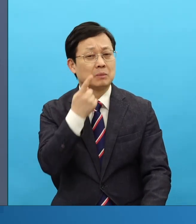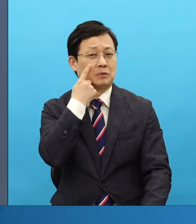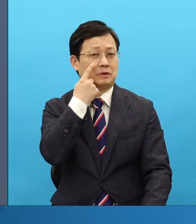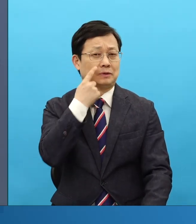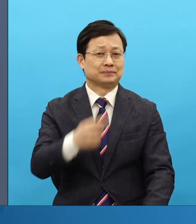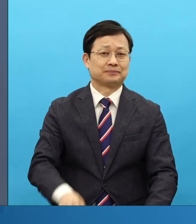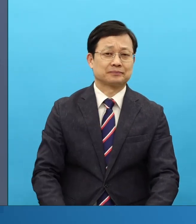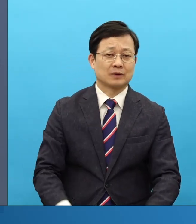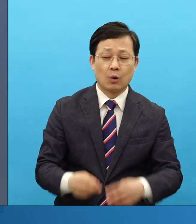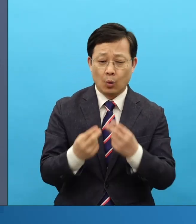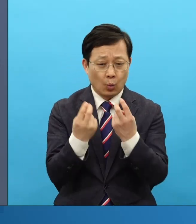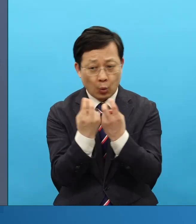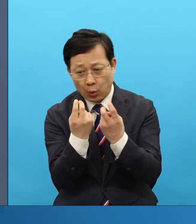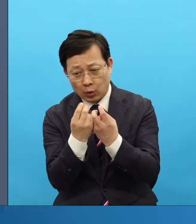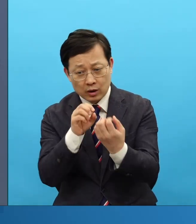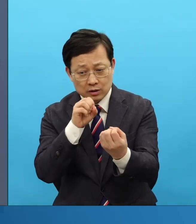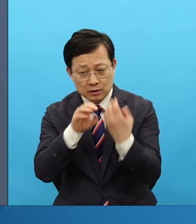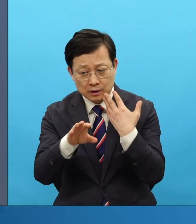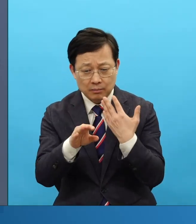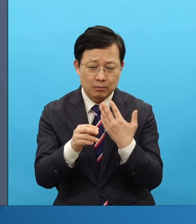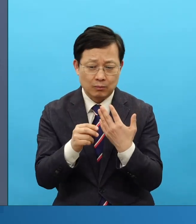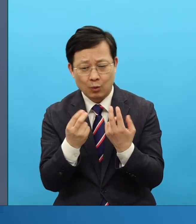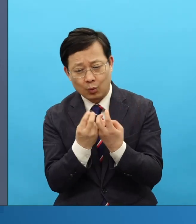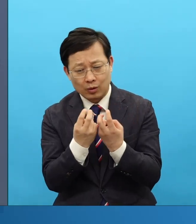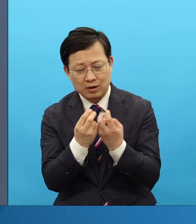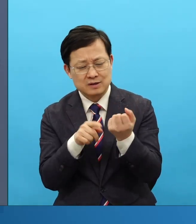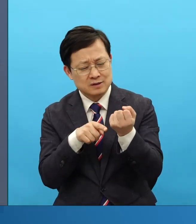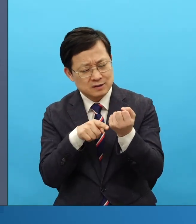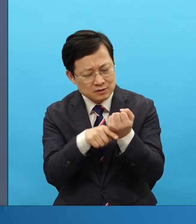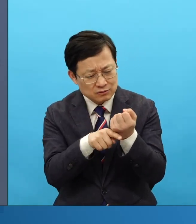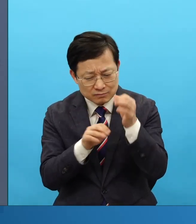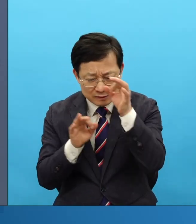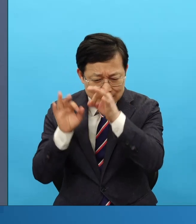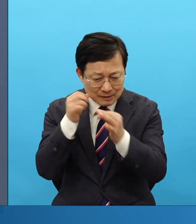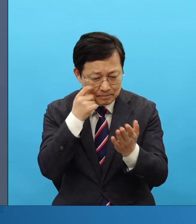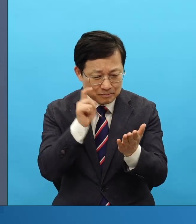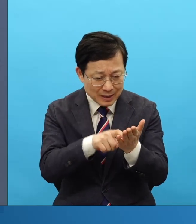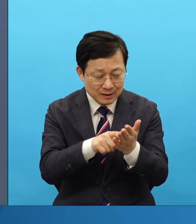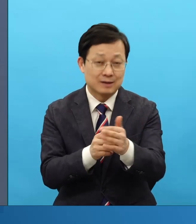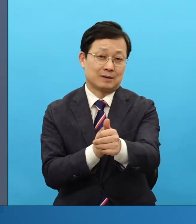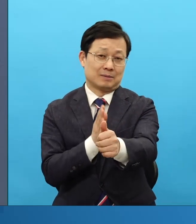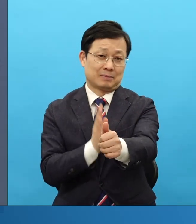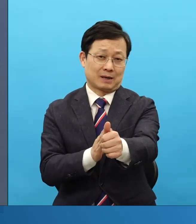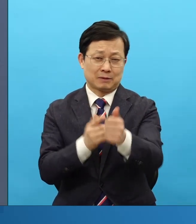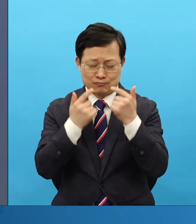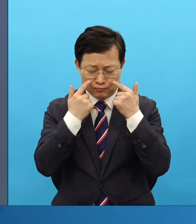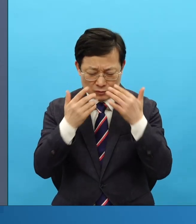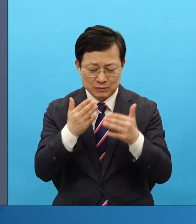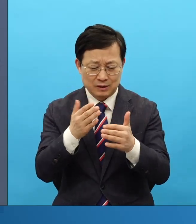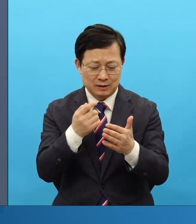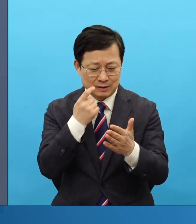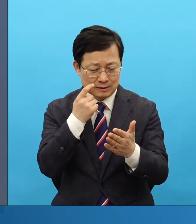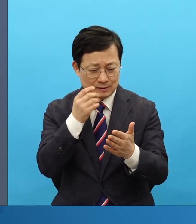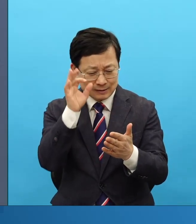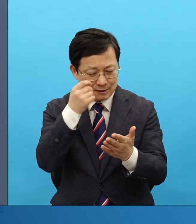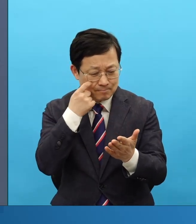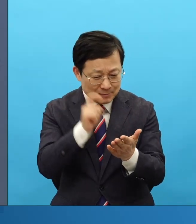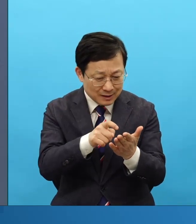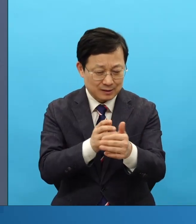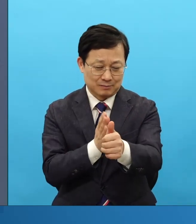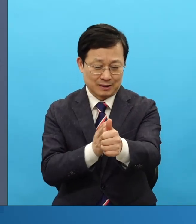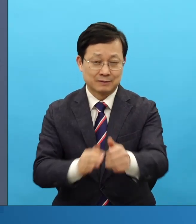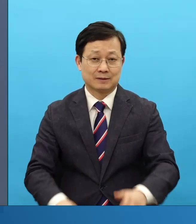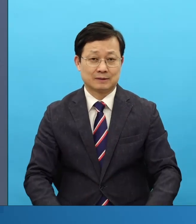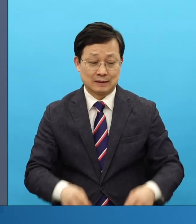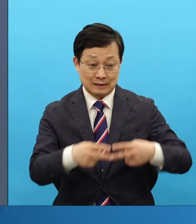And how can I receive these 그 answers? 이유를 찾아야 되겠죠. You have to find this 오늘 reason. 분명히 찾으셔야 됩니다. You have to absolutely find that today. 다락방부터